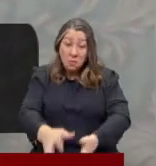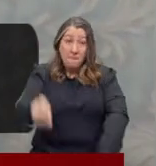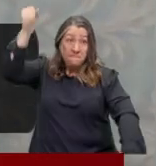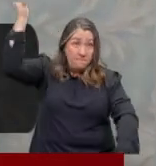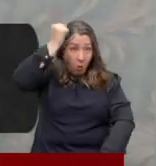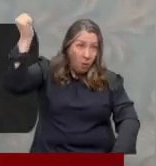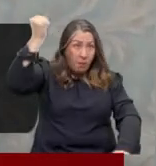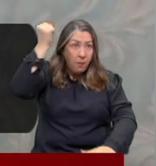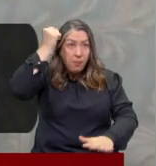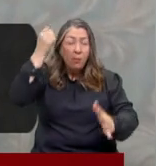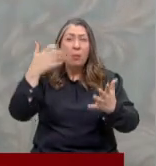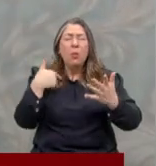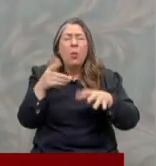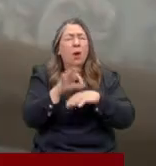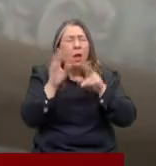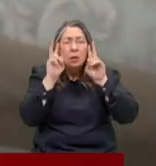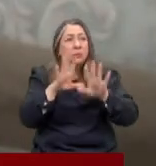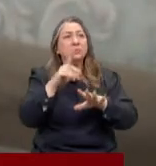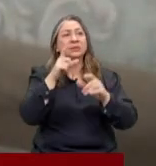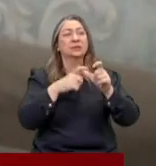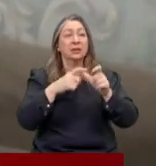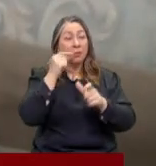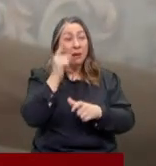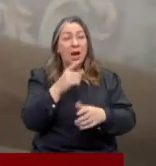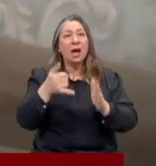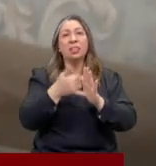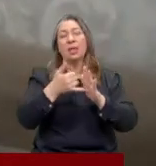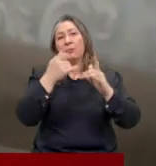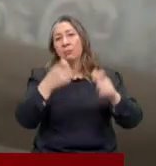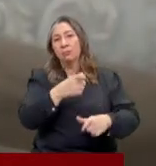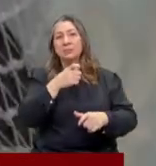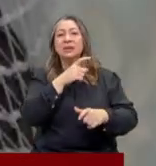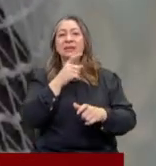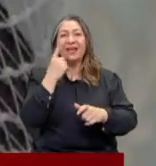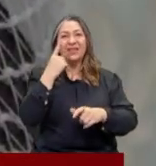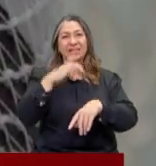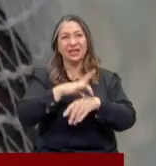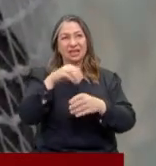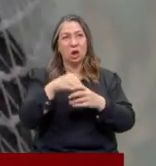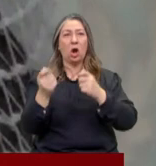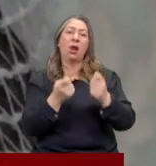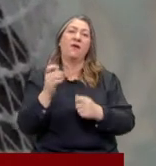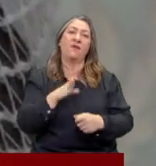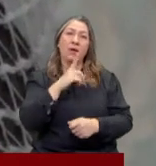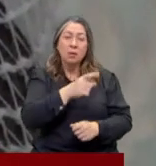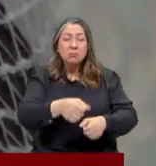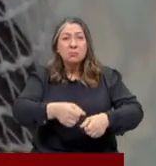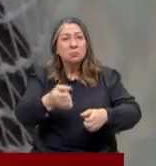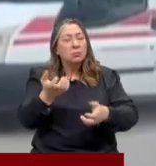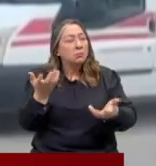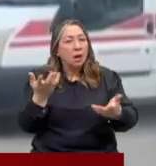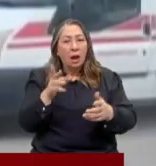başladı. Ben o an hiç hatırlamıyorum. Doktor Sadık Oluk da Gaziantep'te İslahiye Devlet Hastanesi'nde görev yaparken uğradı